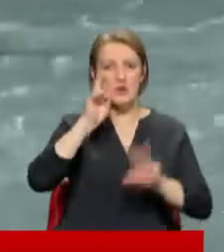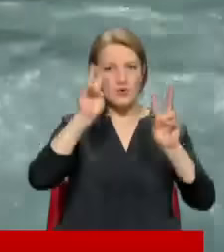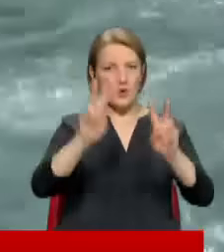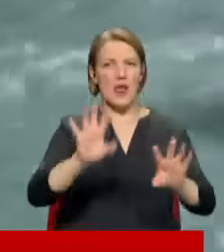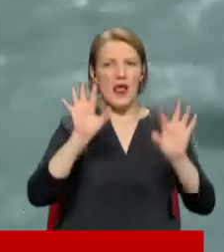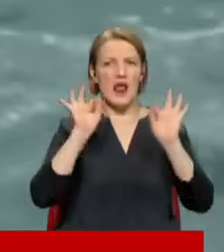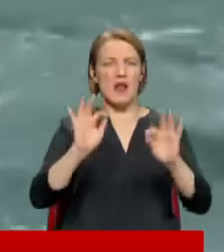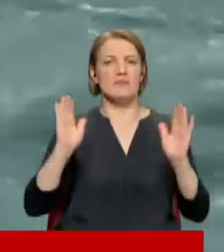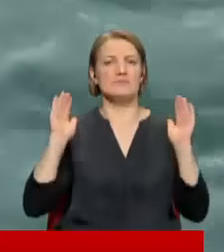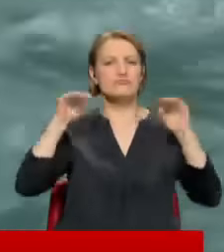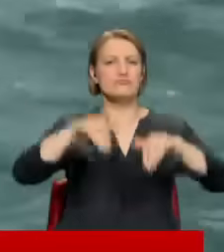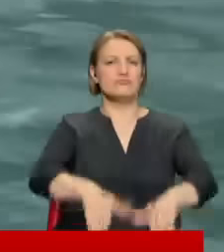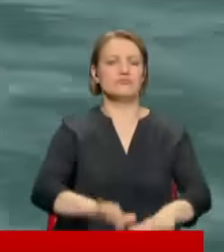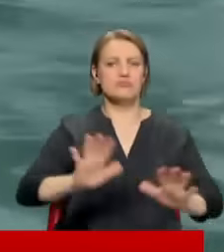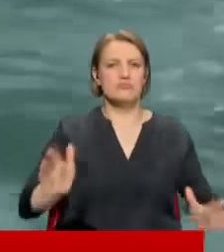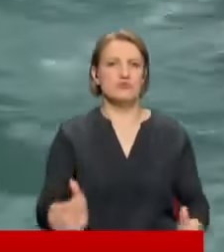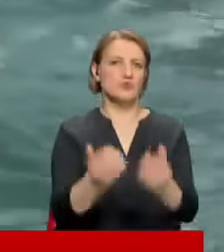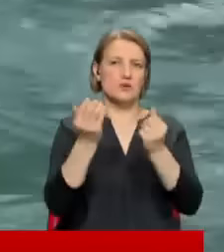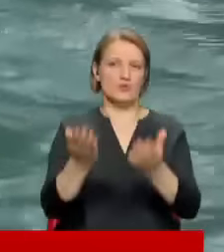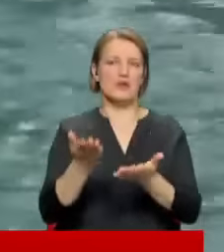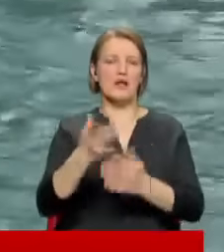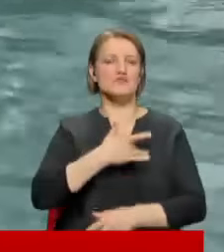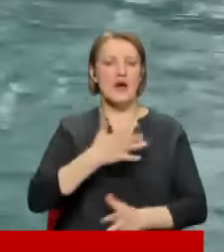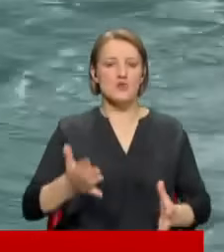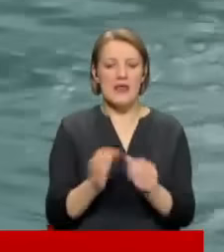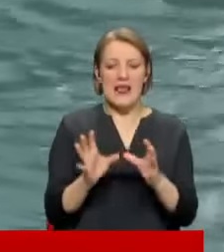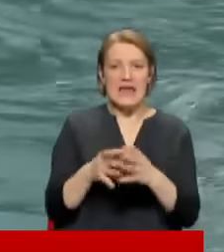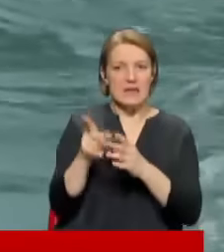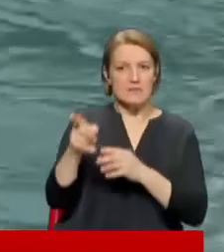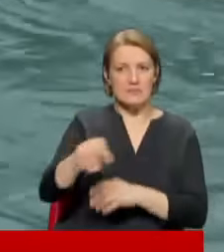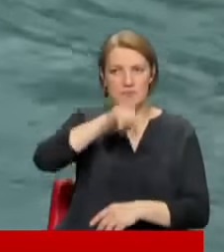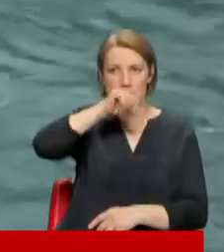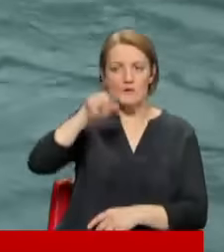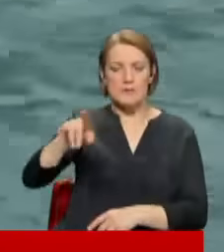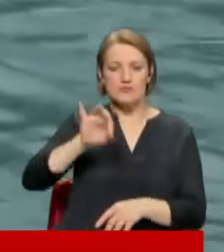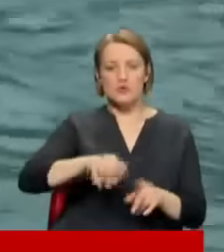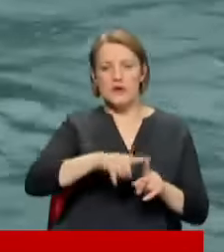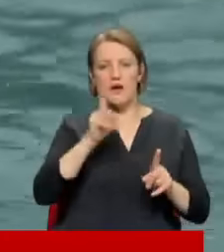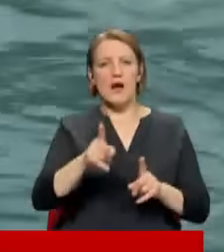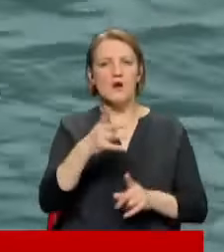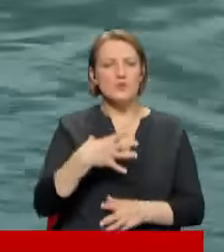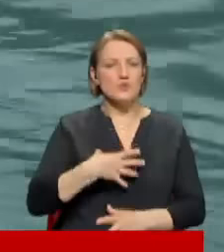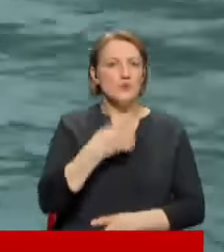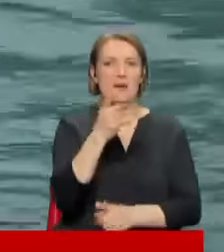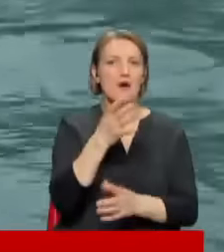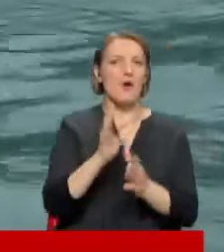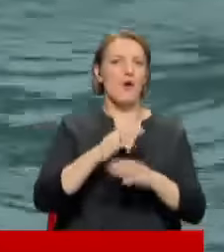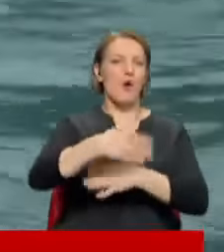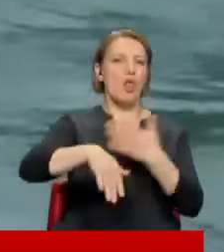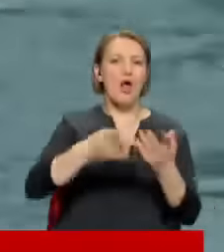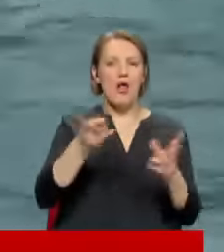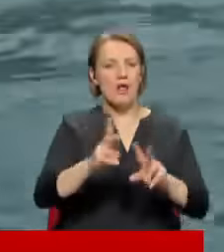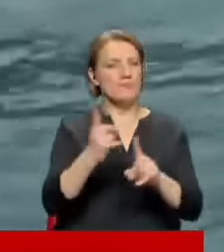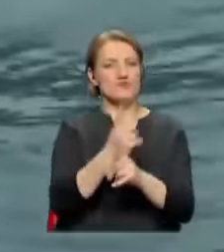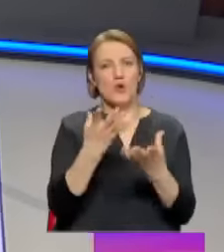gördüklerinde de kurtarmak için hemen suya atlıyorlar. Can kurtaran ekibi sayesinde şu ana dek mahallede acı bir olay yaşanmadı.